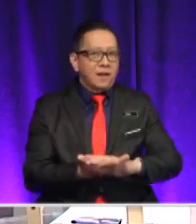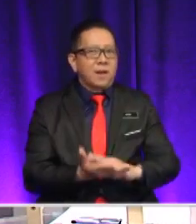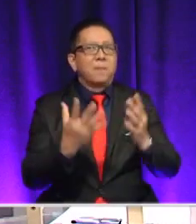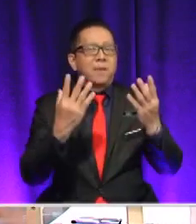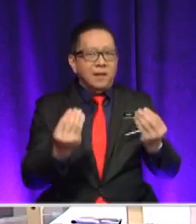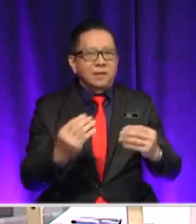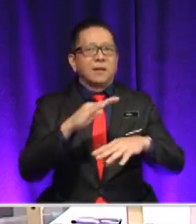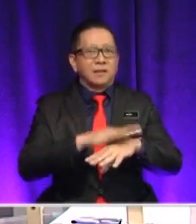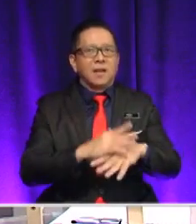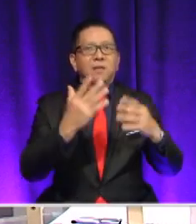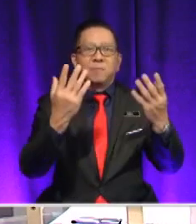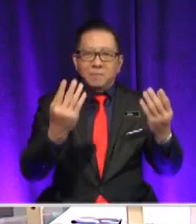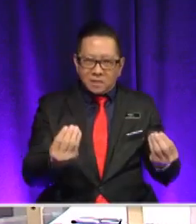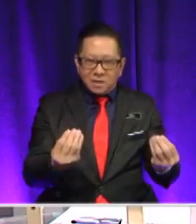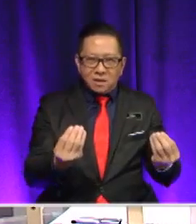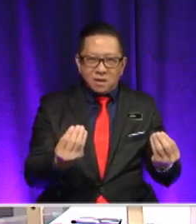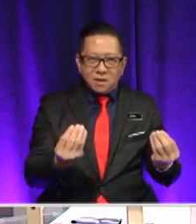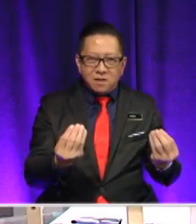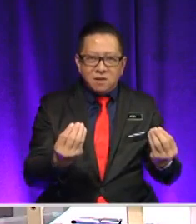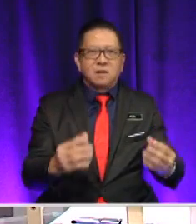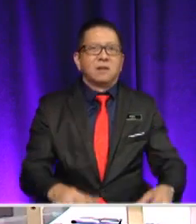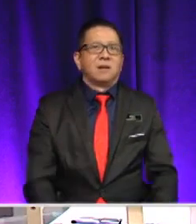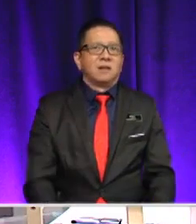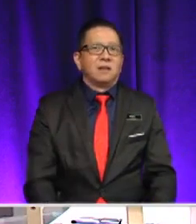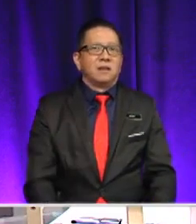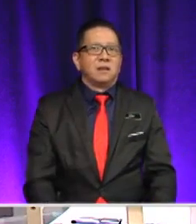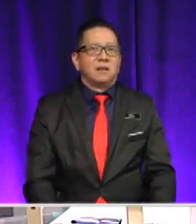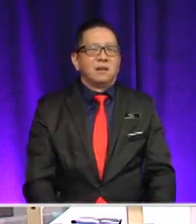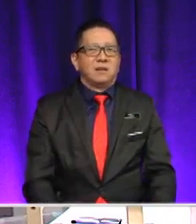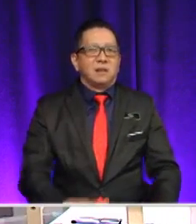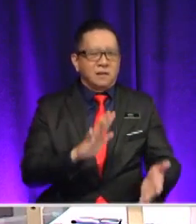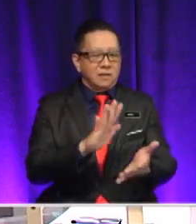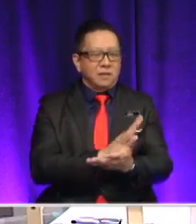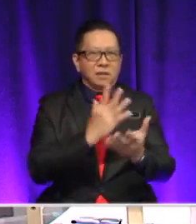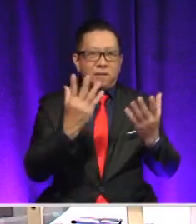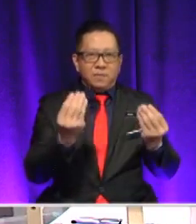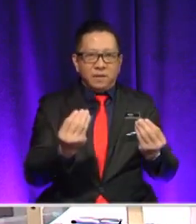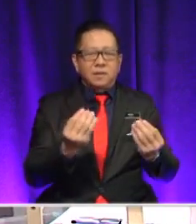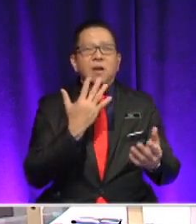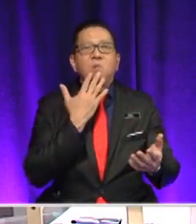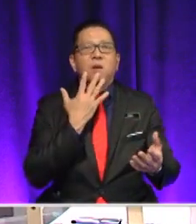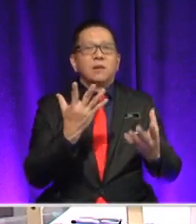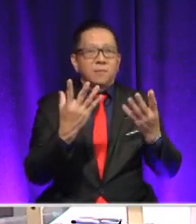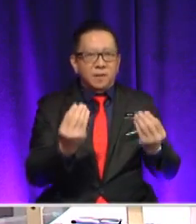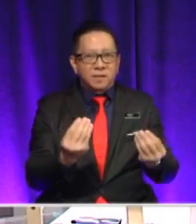basah atas basah menggunakan warna